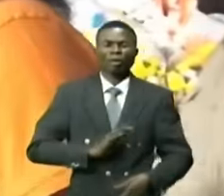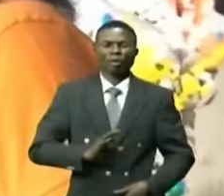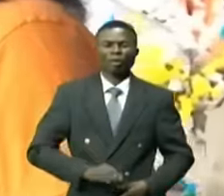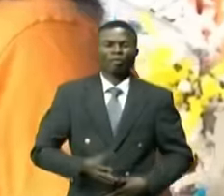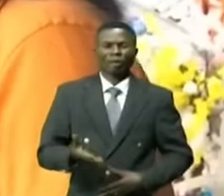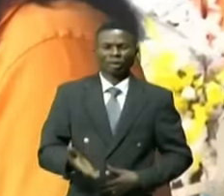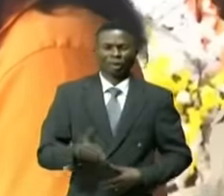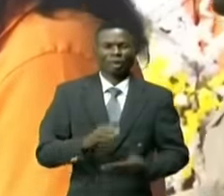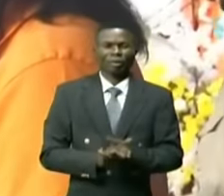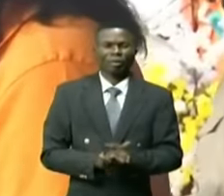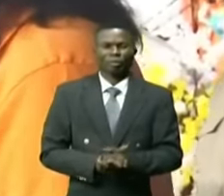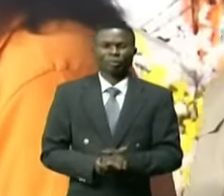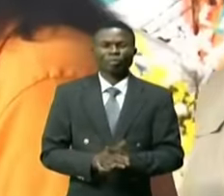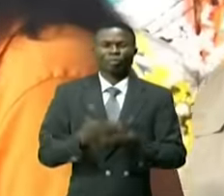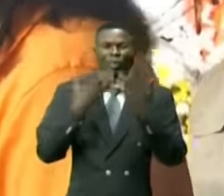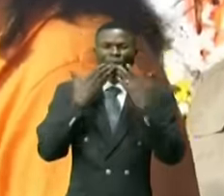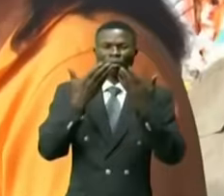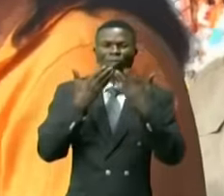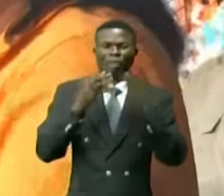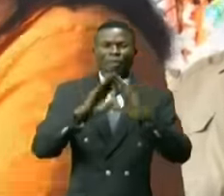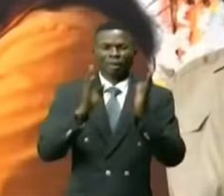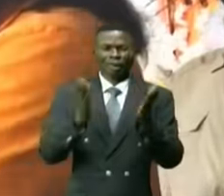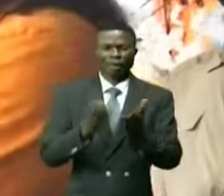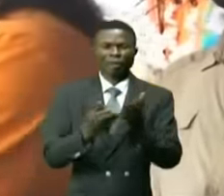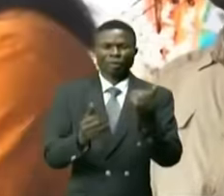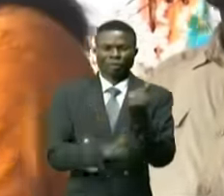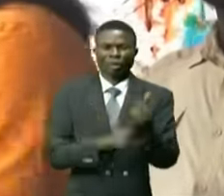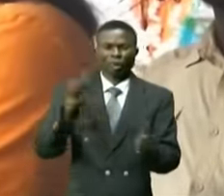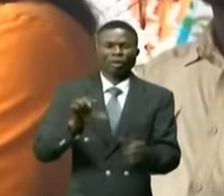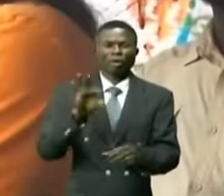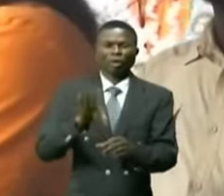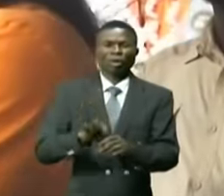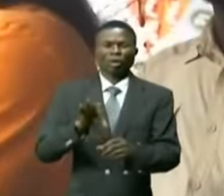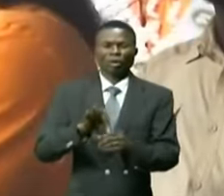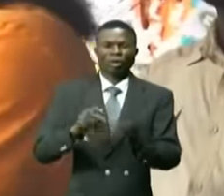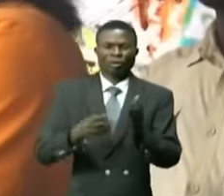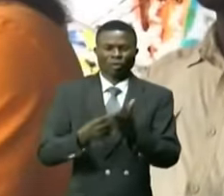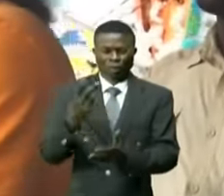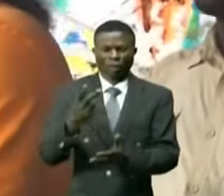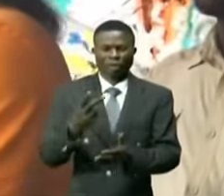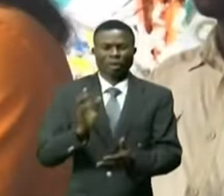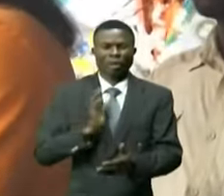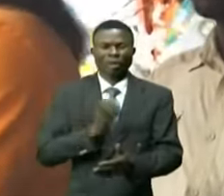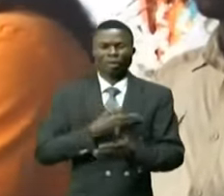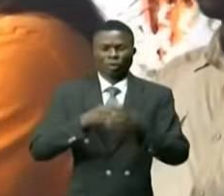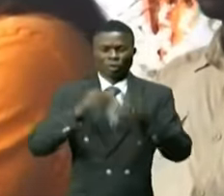Salut, salut, salut, salut, salut, salut, salut, salut.